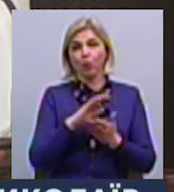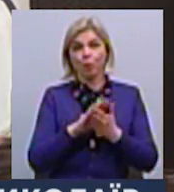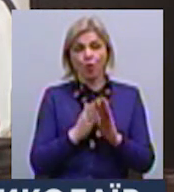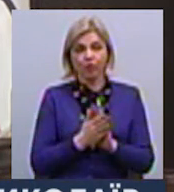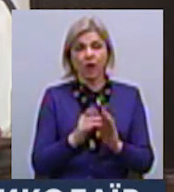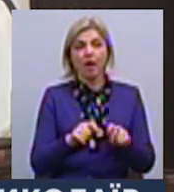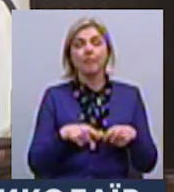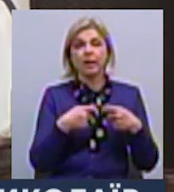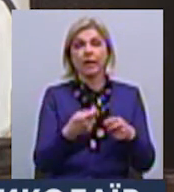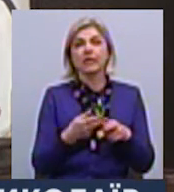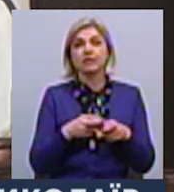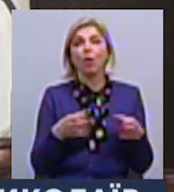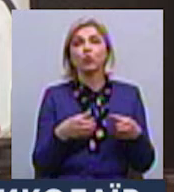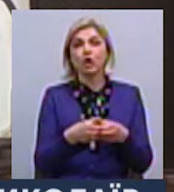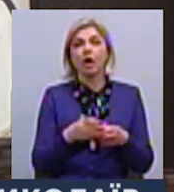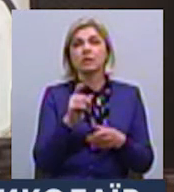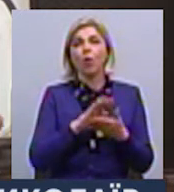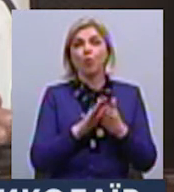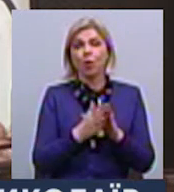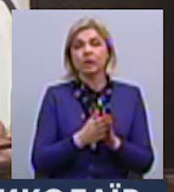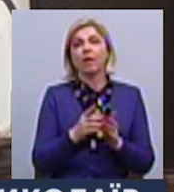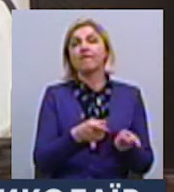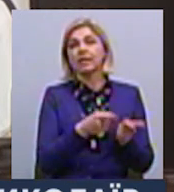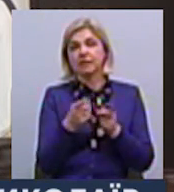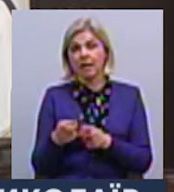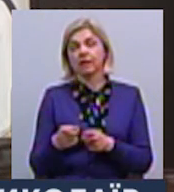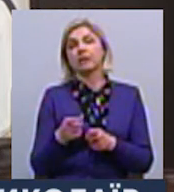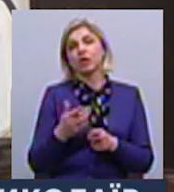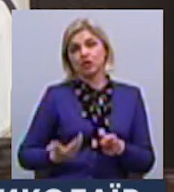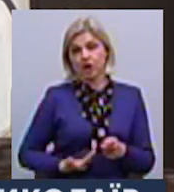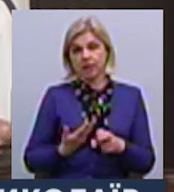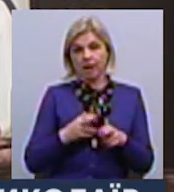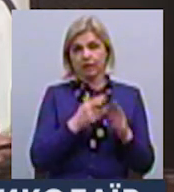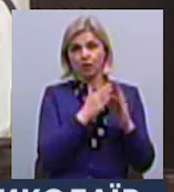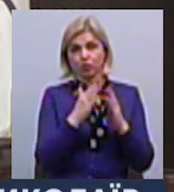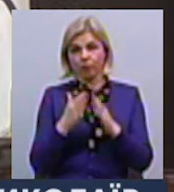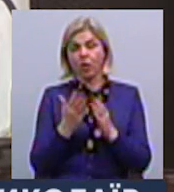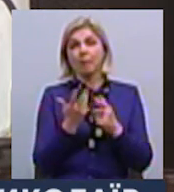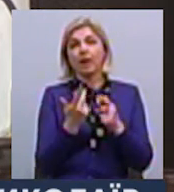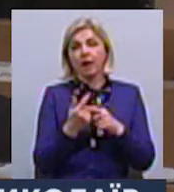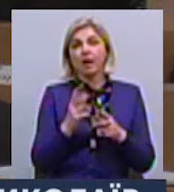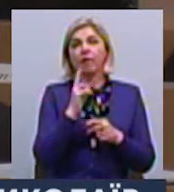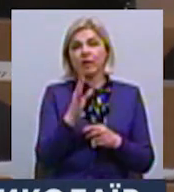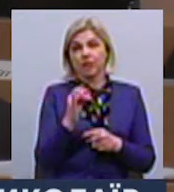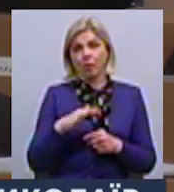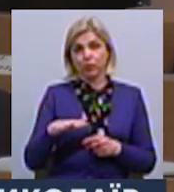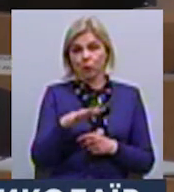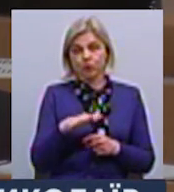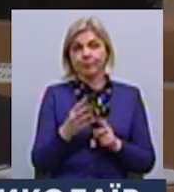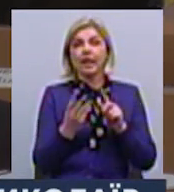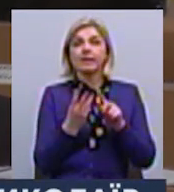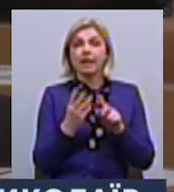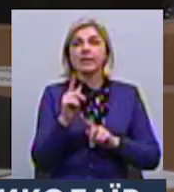– передача цієї ділянки за умови відселення жителів цих будинків переліком квартир і площ. Третє пленарне